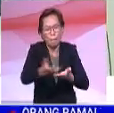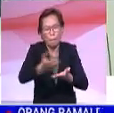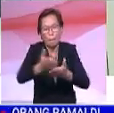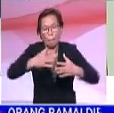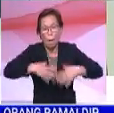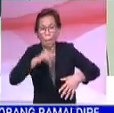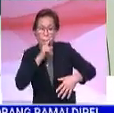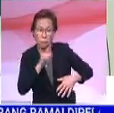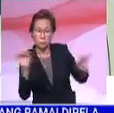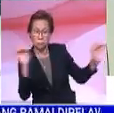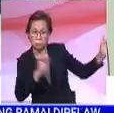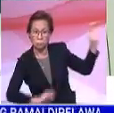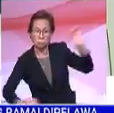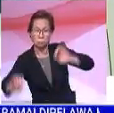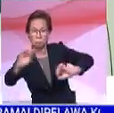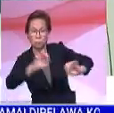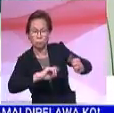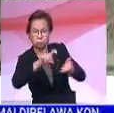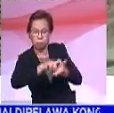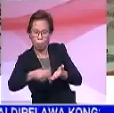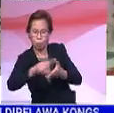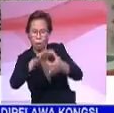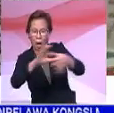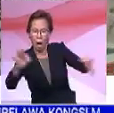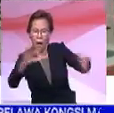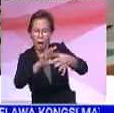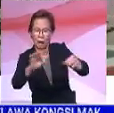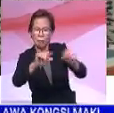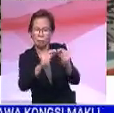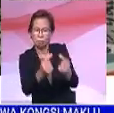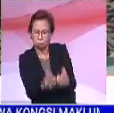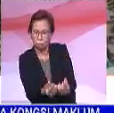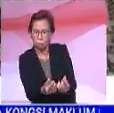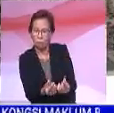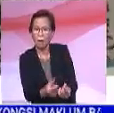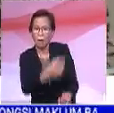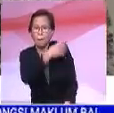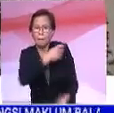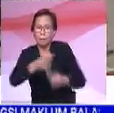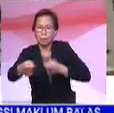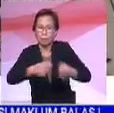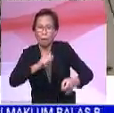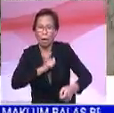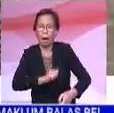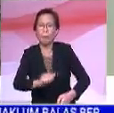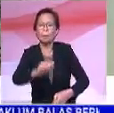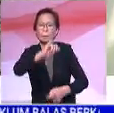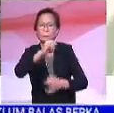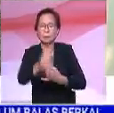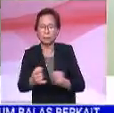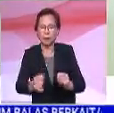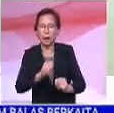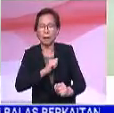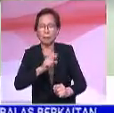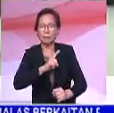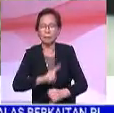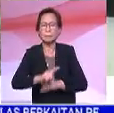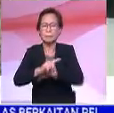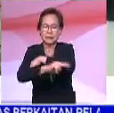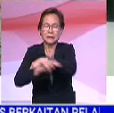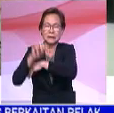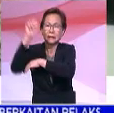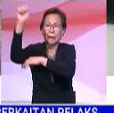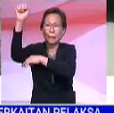dengan memastikan tidak mempunyai sebarang cetakan ayat suci Al-Quran. Pegawai Tadbir Agama Jabatan Hal Ehwal Agama Islam Negeri